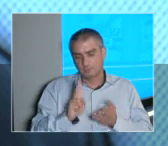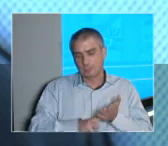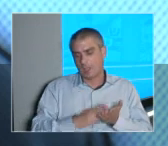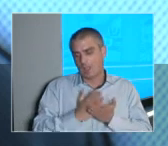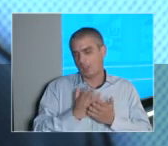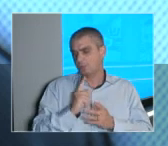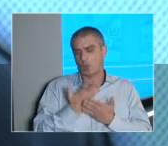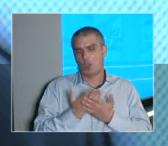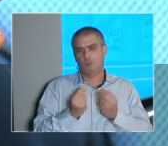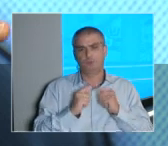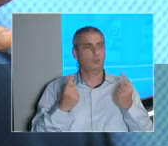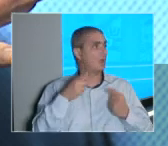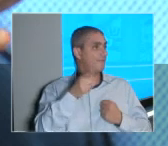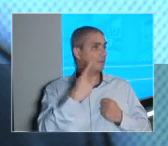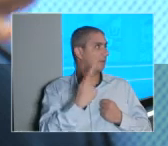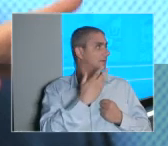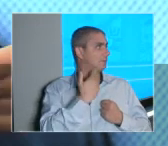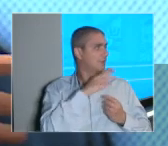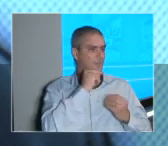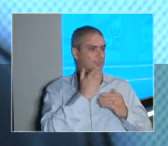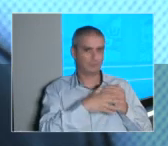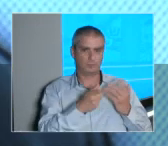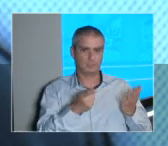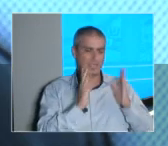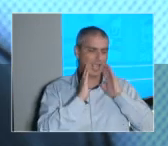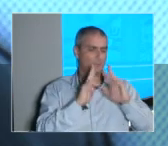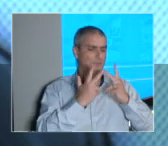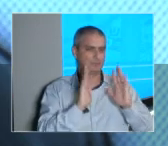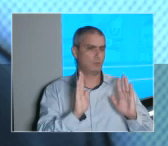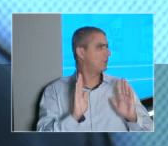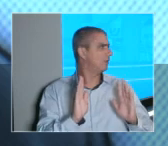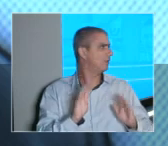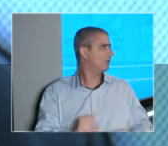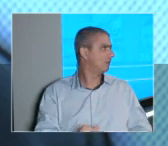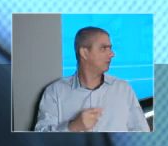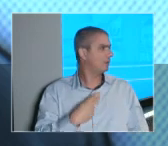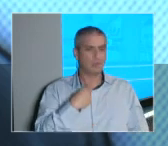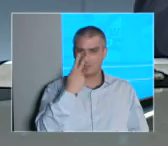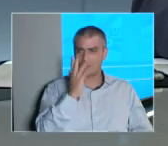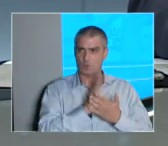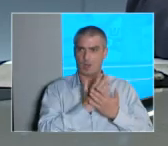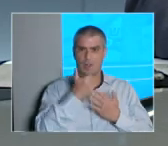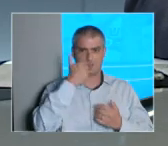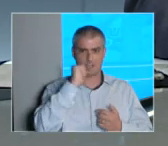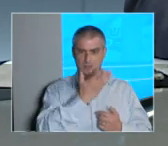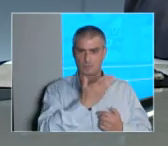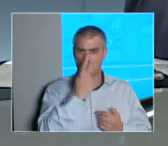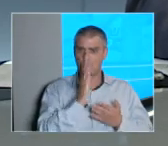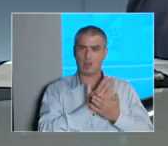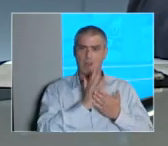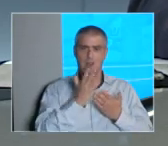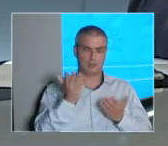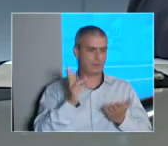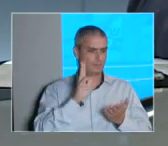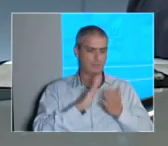אחרת, ואני... לא, אבל אתה גם בעצם אומר... בוא נדבר לסיום על אמון הציבור, משה. לא, לא רק אמון. תרחיב גם על הנושא המשפטי כפרקליט. על ההחלטה